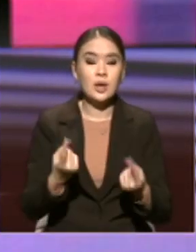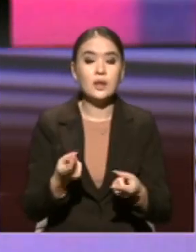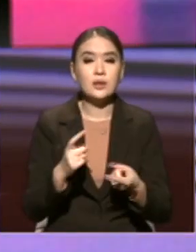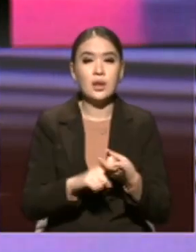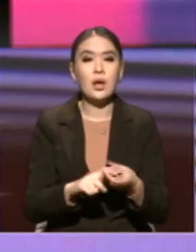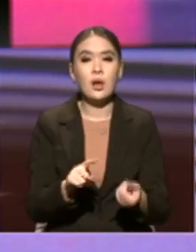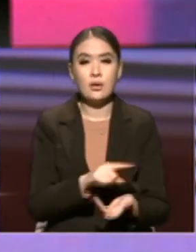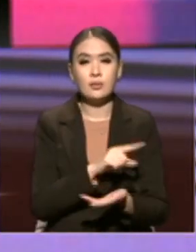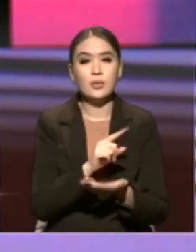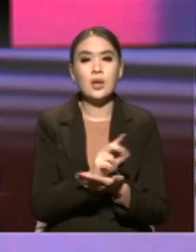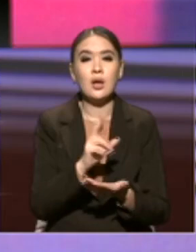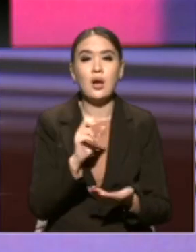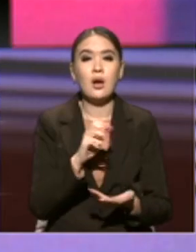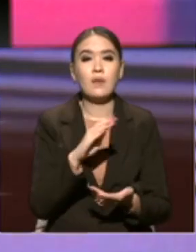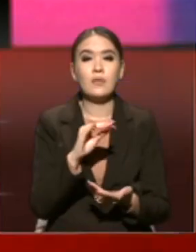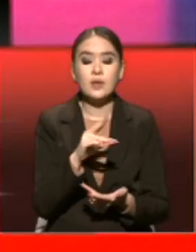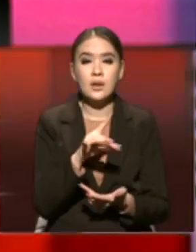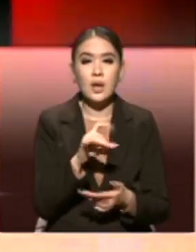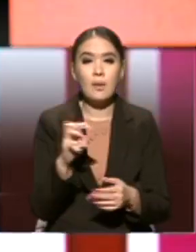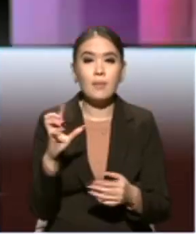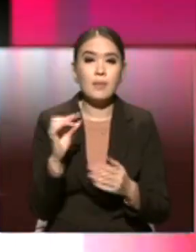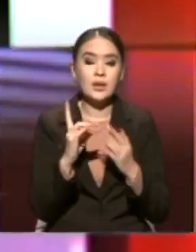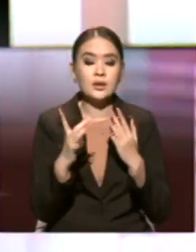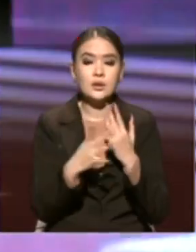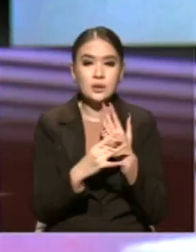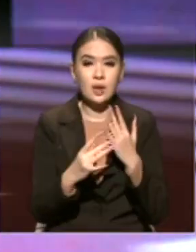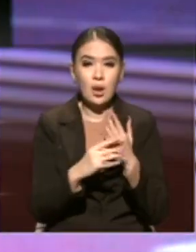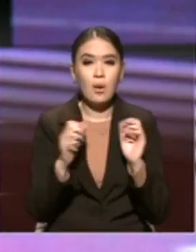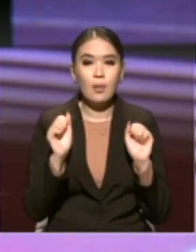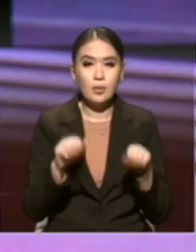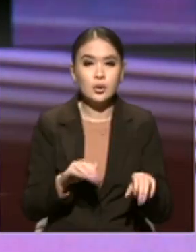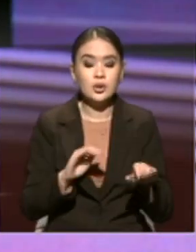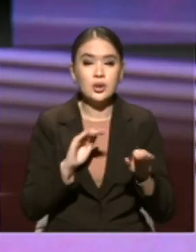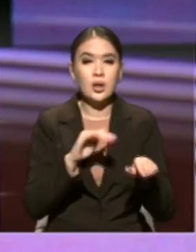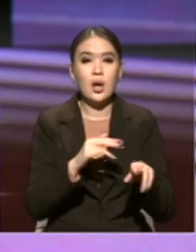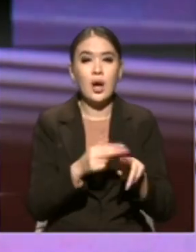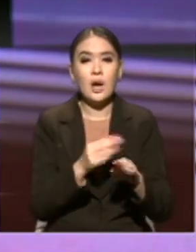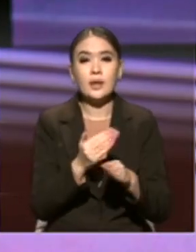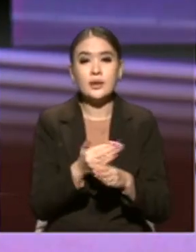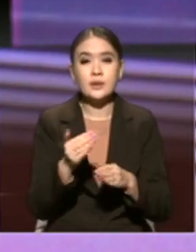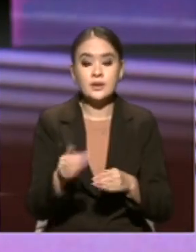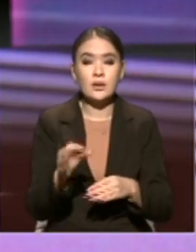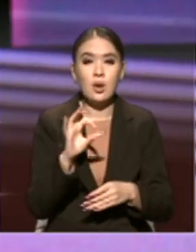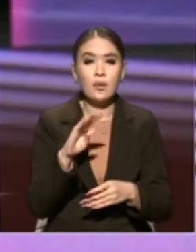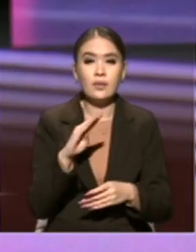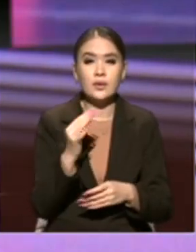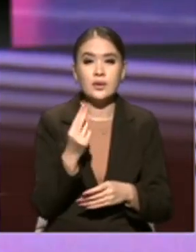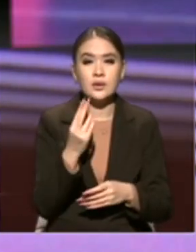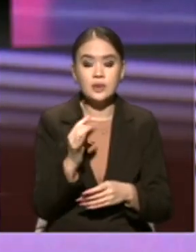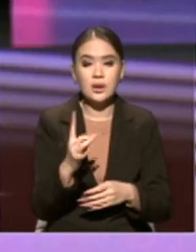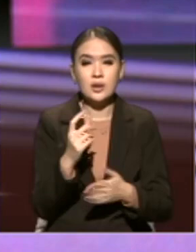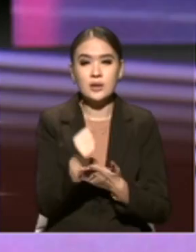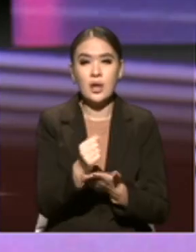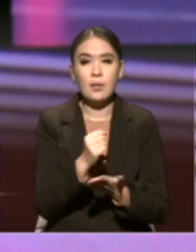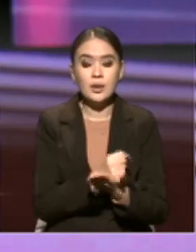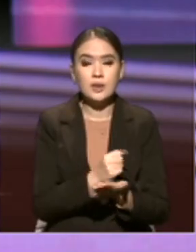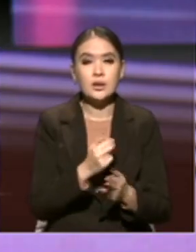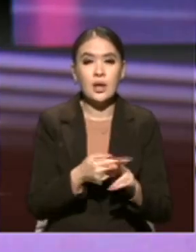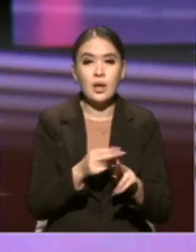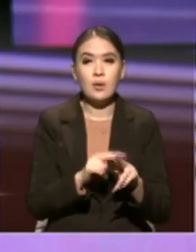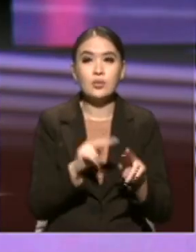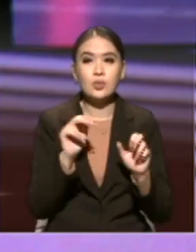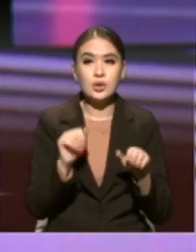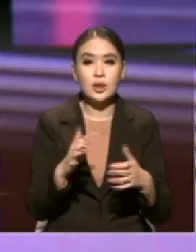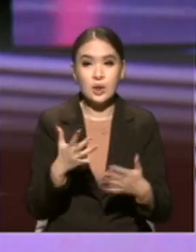түрде әскери кафедраға да емтихансыз түсе алады. Кейін жаңағы офицер запастағы лейтенант шенін алып шығады.